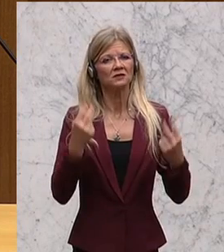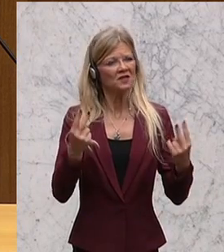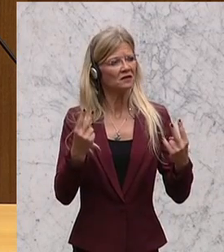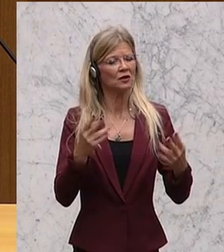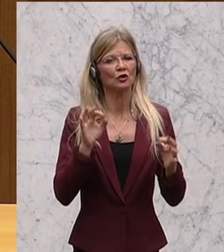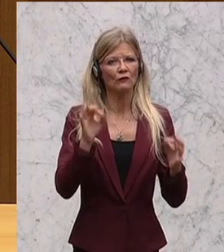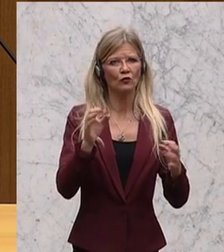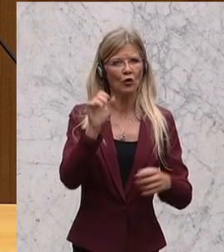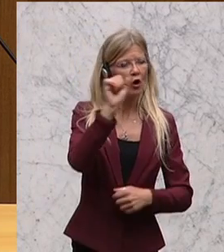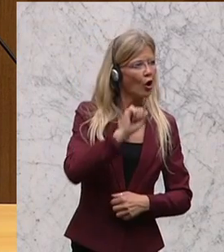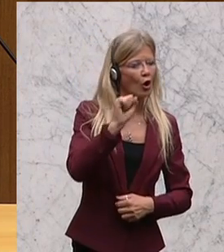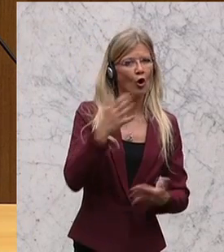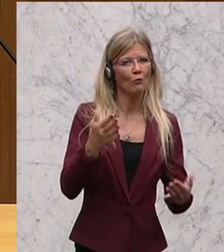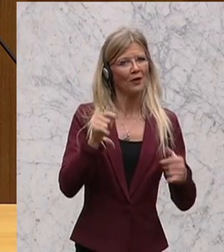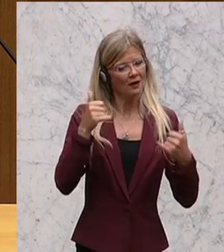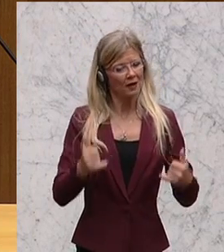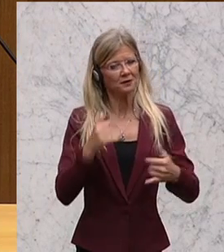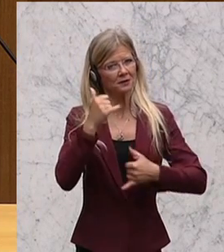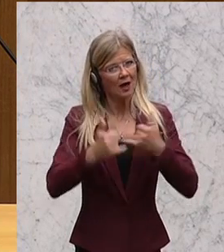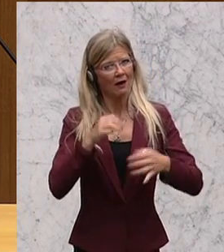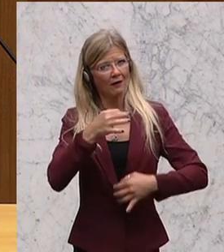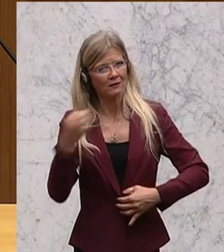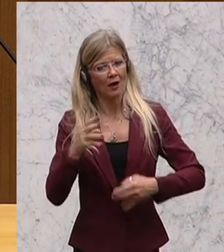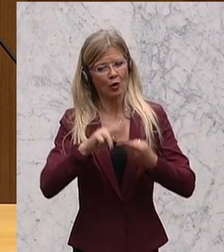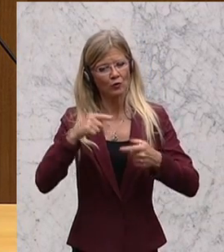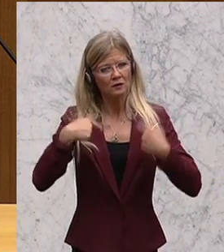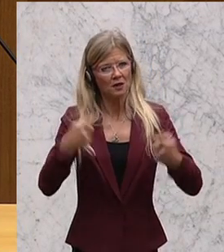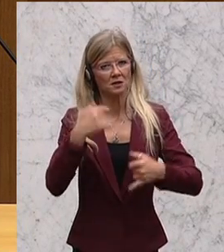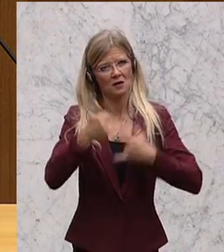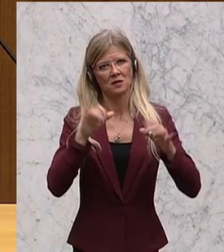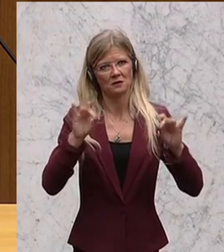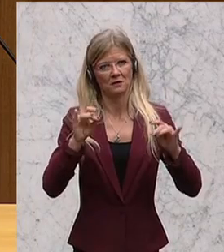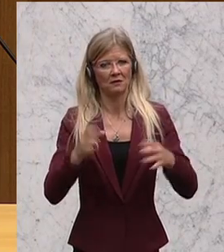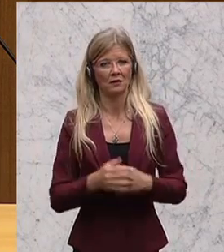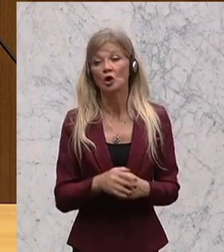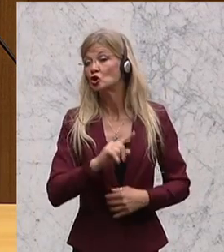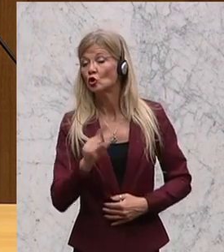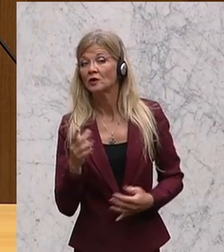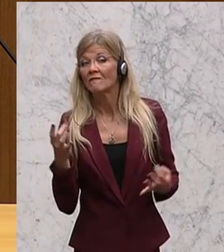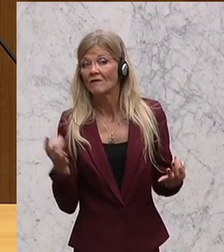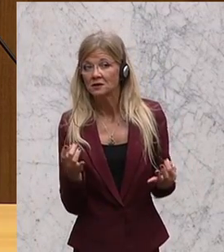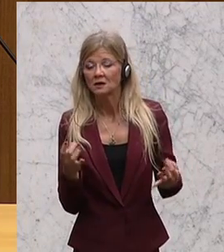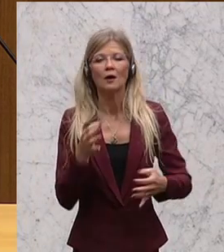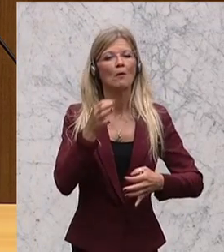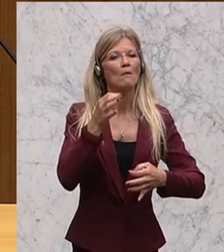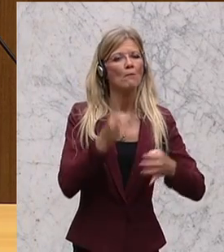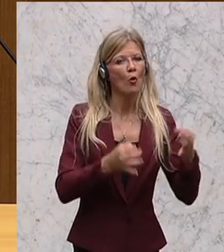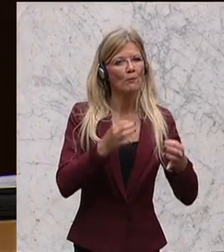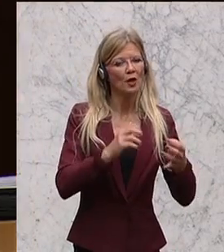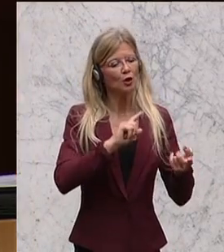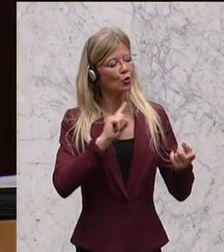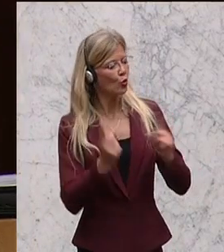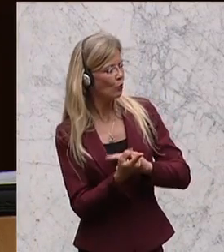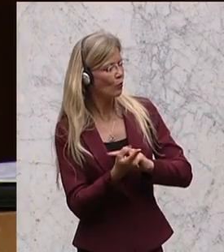und für die Jahrzehnte, die hier kommen, sondern weil versucht wird, gerade im Umkehrfall mit dem Würgen